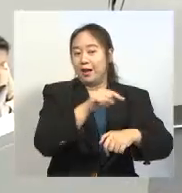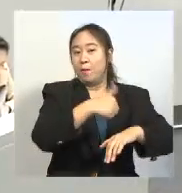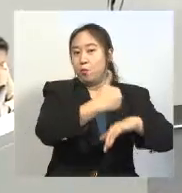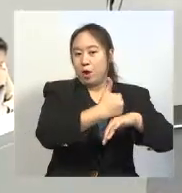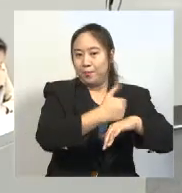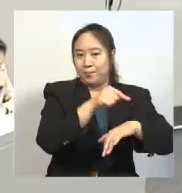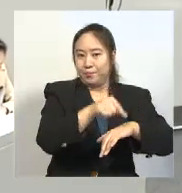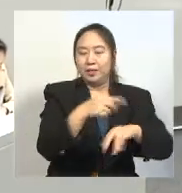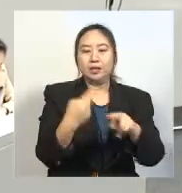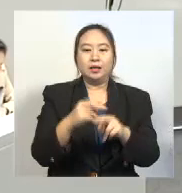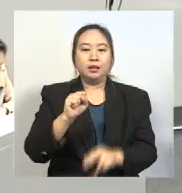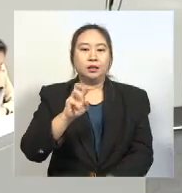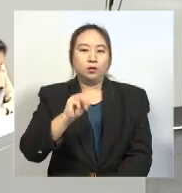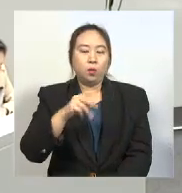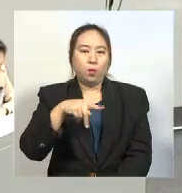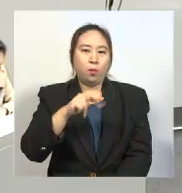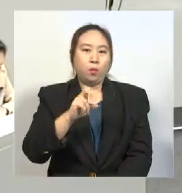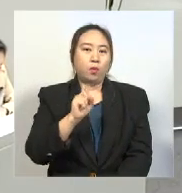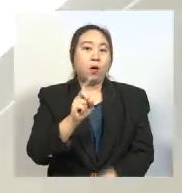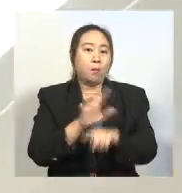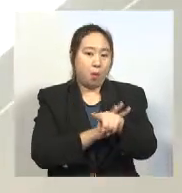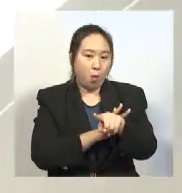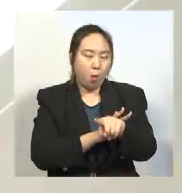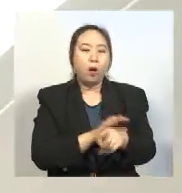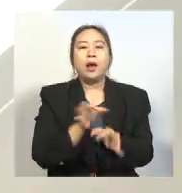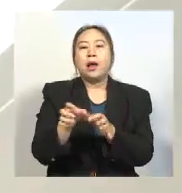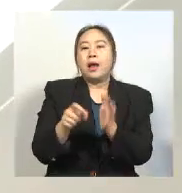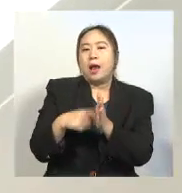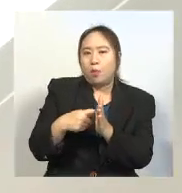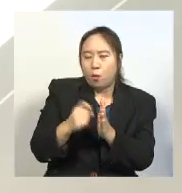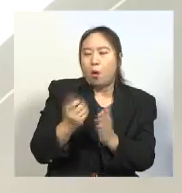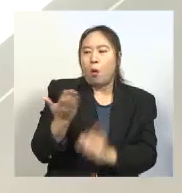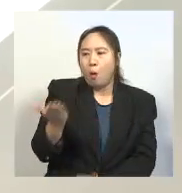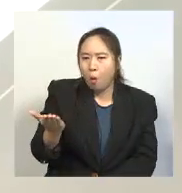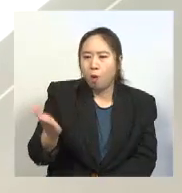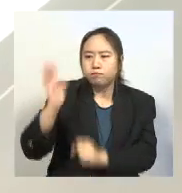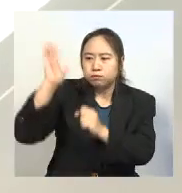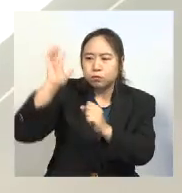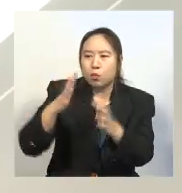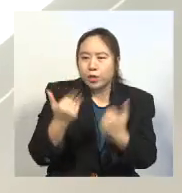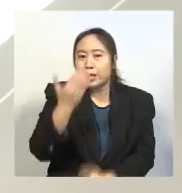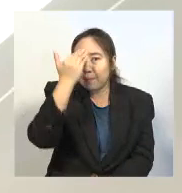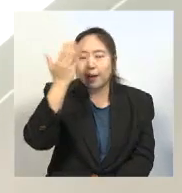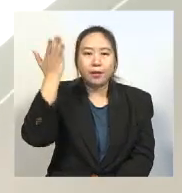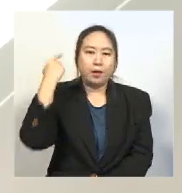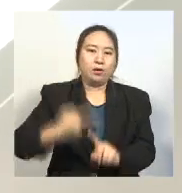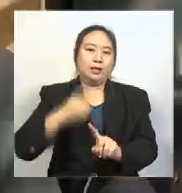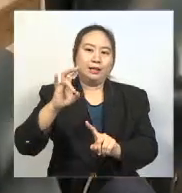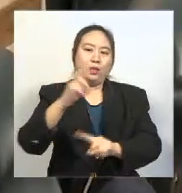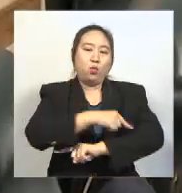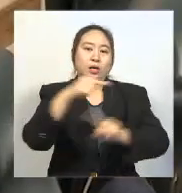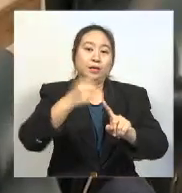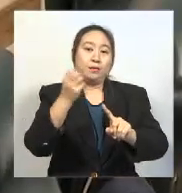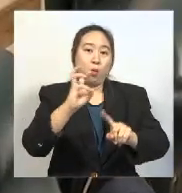างนายสมพงษ์อมรวิวัฒได้ให้เหตุผลถึงการขอเปิดอภิปรายในครั้งนี้เนื่องจากเมื่อวันที่16กรกฎาคม